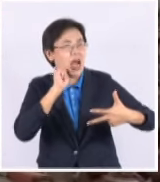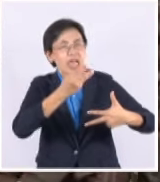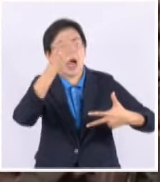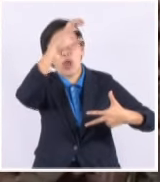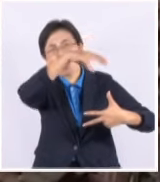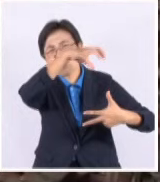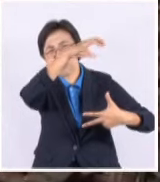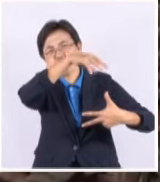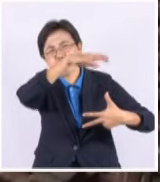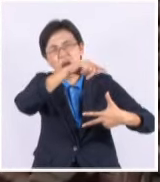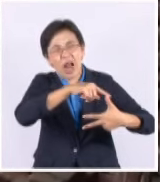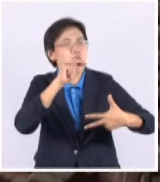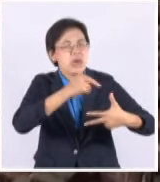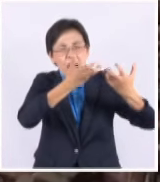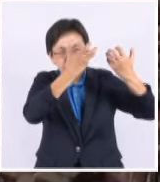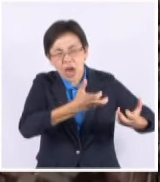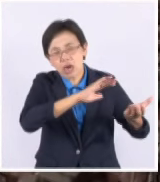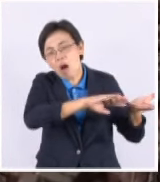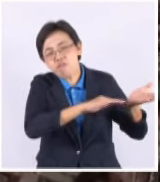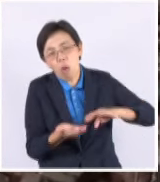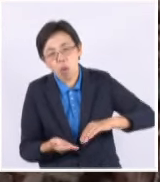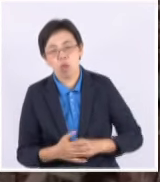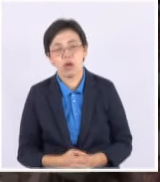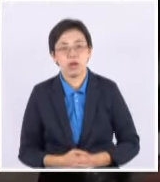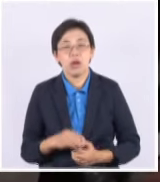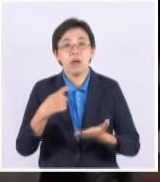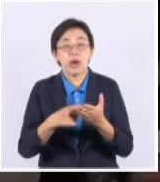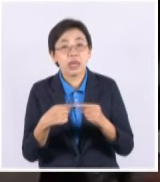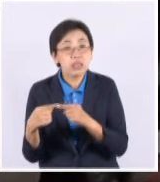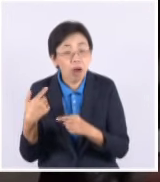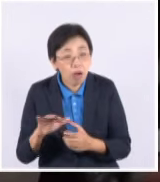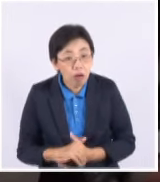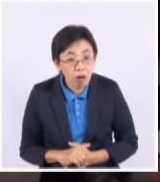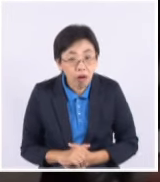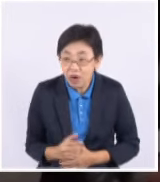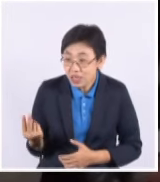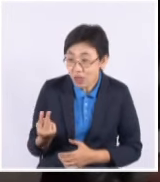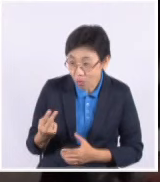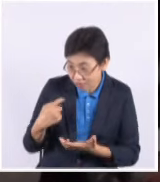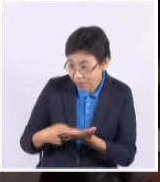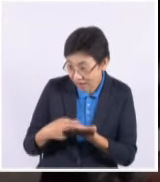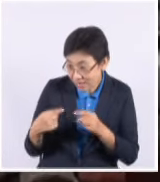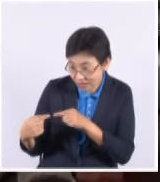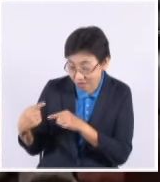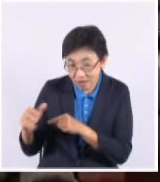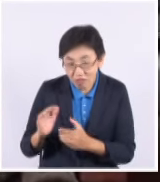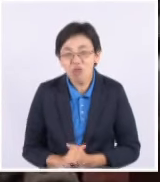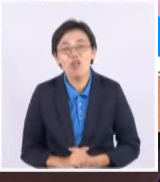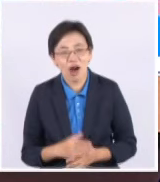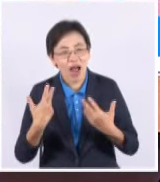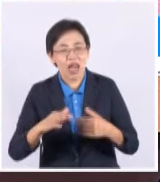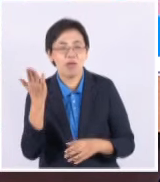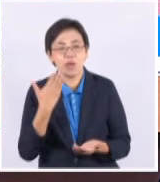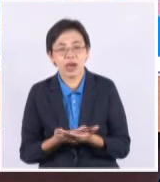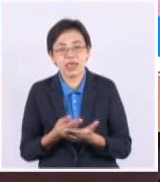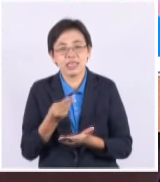วก็พังลงมาครับ ต่อประกันแล้วยังคะพี่แป๊ะสอง เรียบร้อยแล้ว เรียบร้อยแล้วค่ะ เมื่อวานเพิ่งจ่ายไ